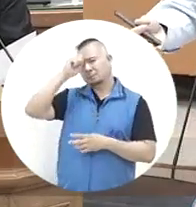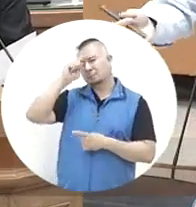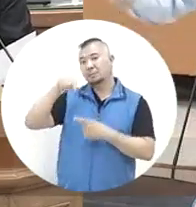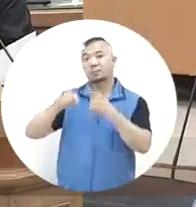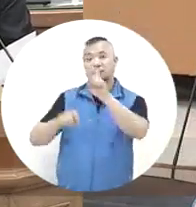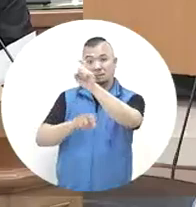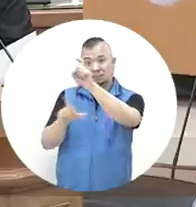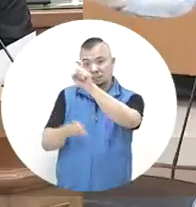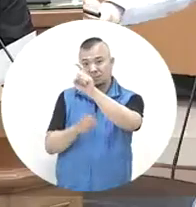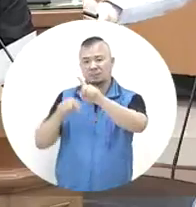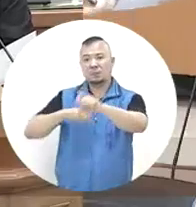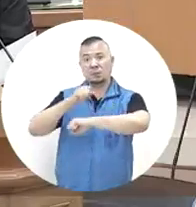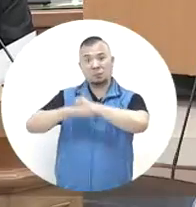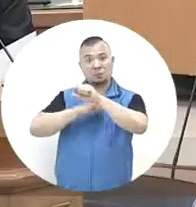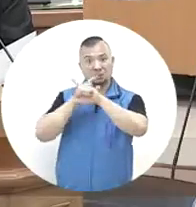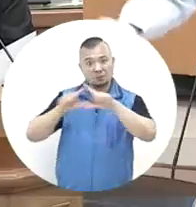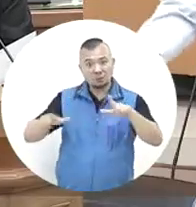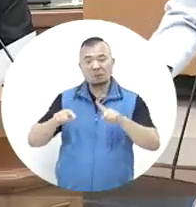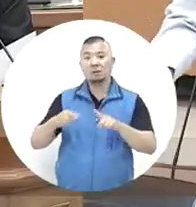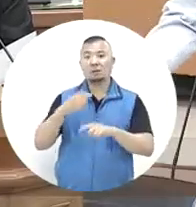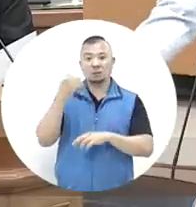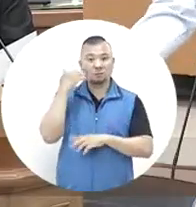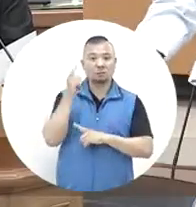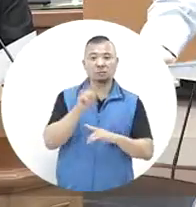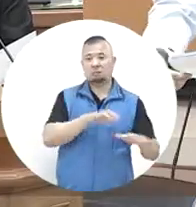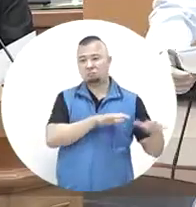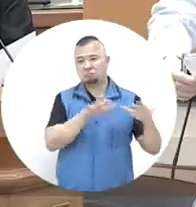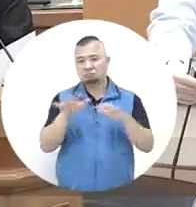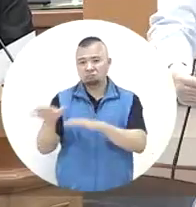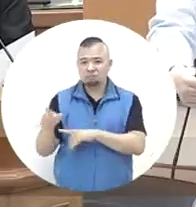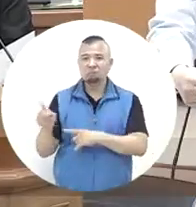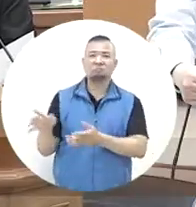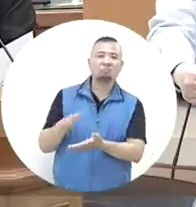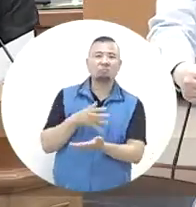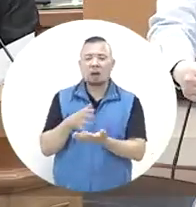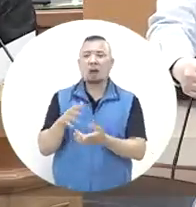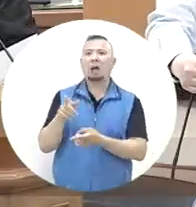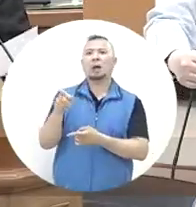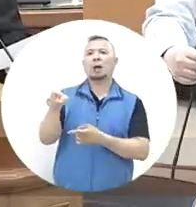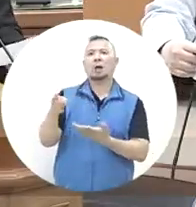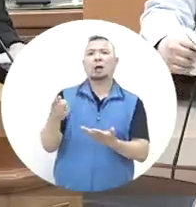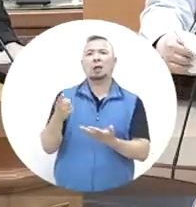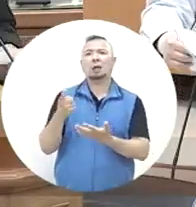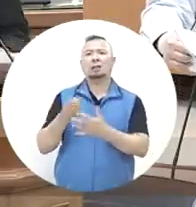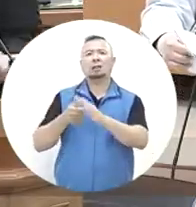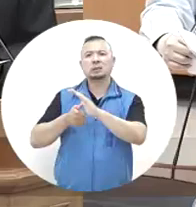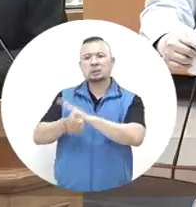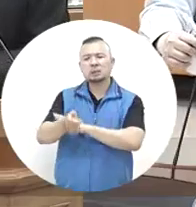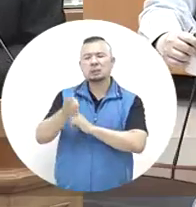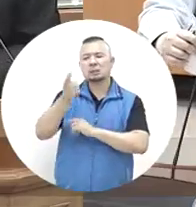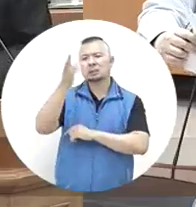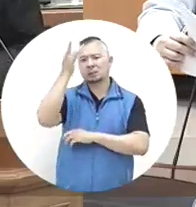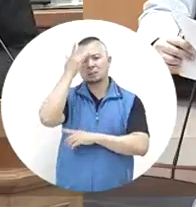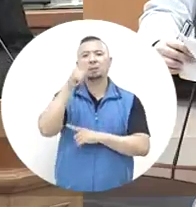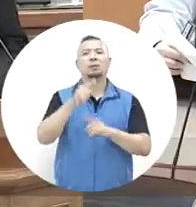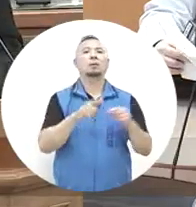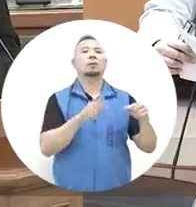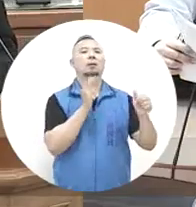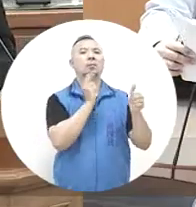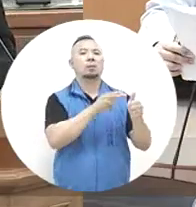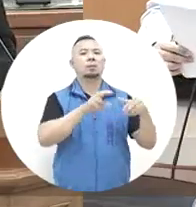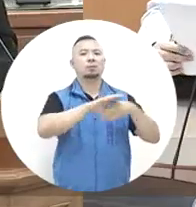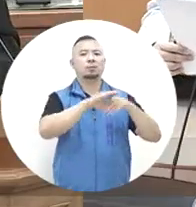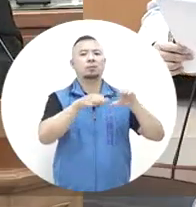的时候，你不要来的时候美术馆我都不能进去，那这样子民众我是冲着美术馆来的嘛。 我要请文化局补充一下， 跟易